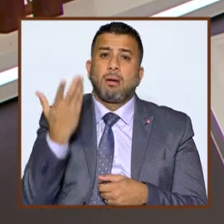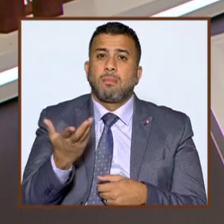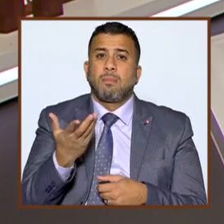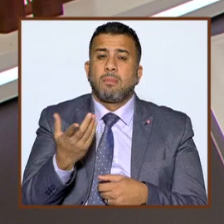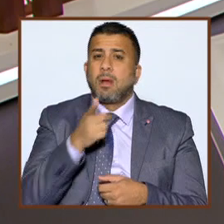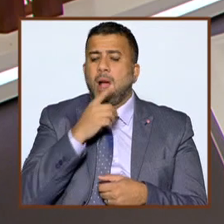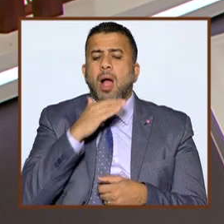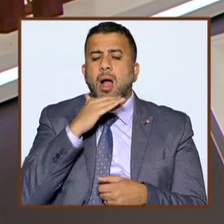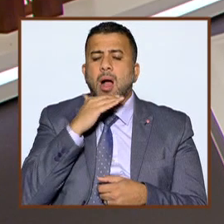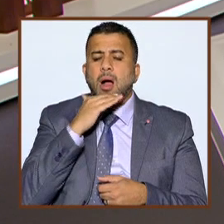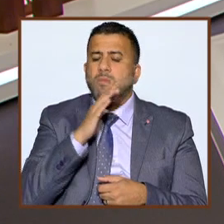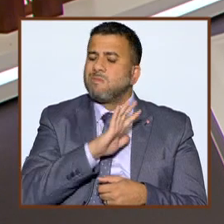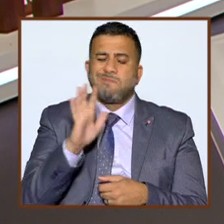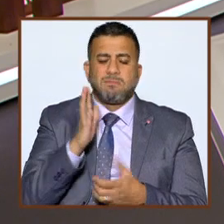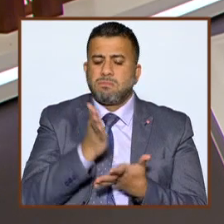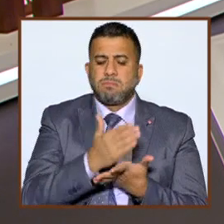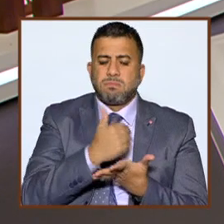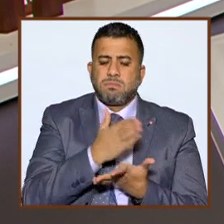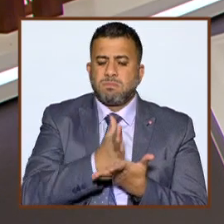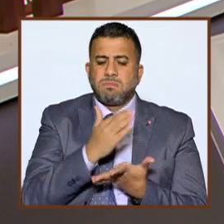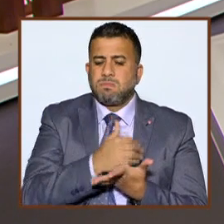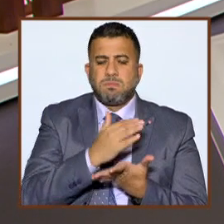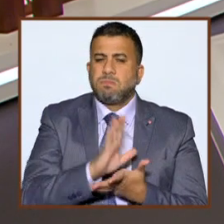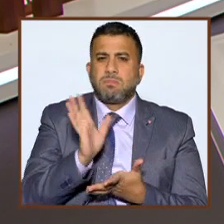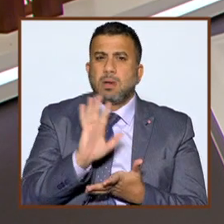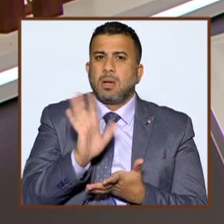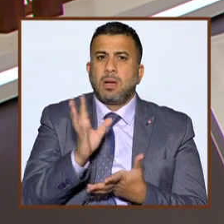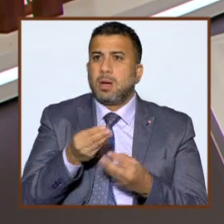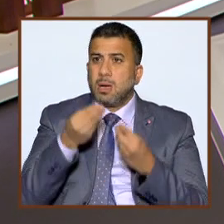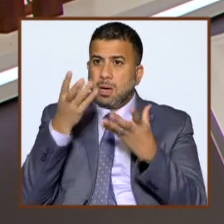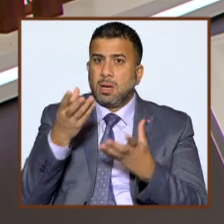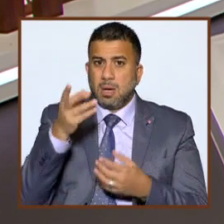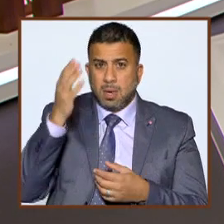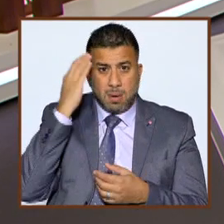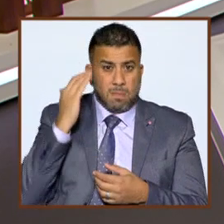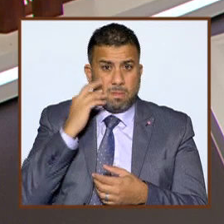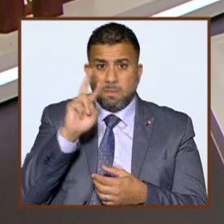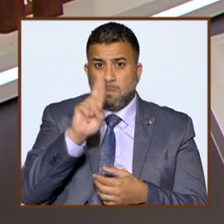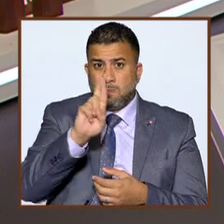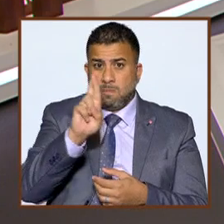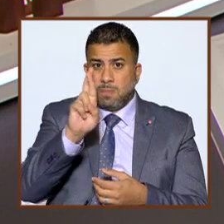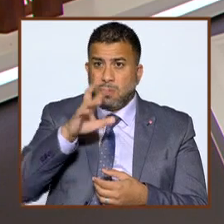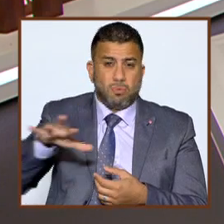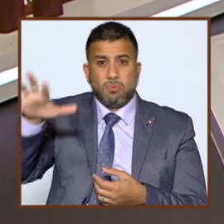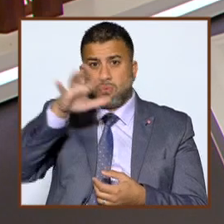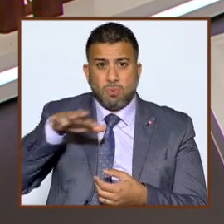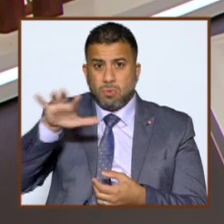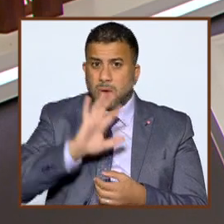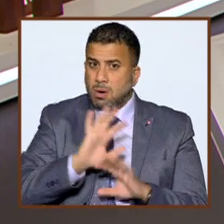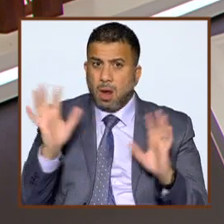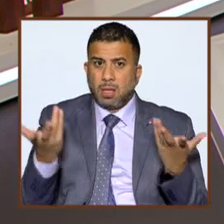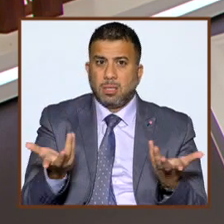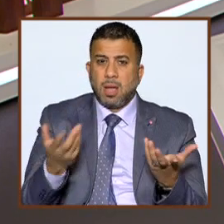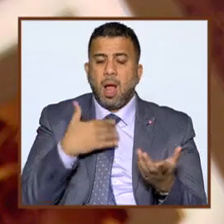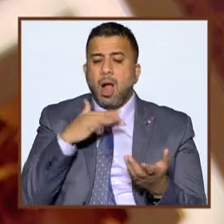حقك، تركه اللي بعد الوفاة حق الله، اللي أنا ما رح أعطيها يصرف على المسلمين، أنا أتوقع أنه غير مسلم لأنه صار